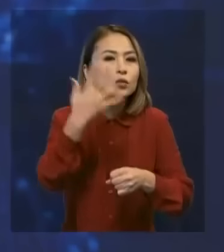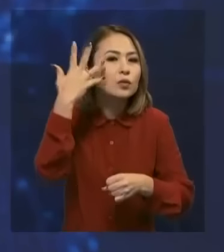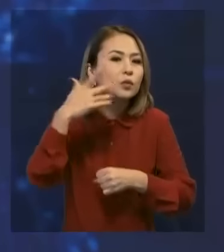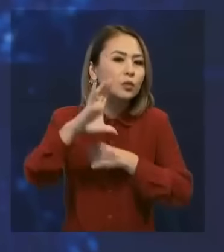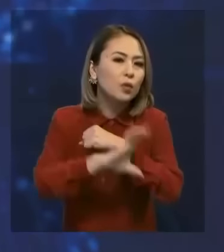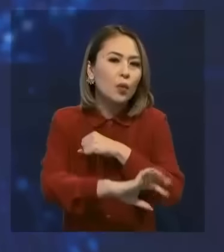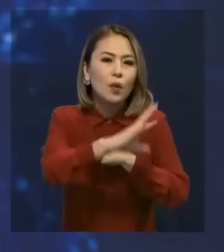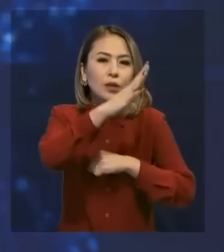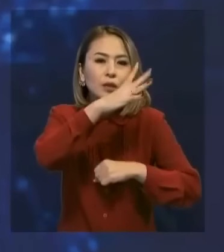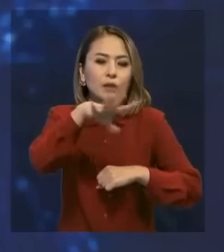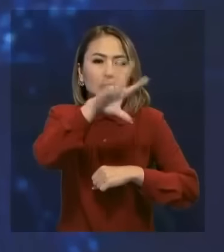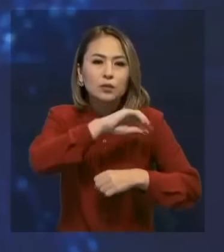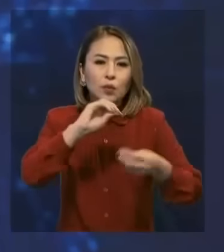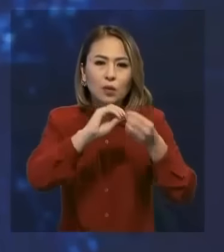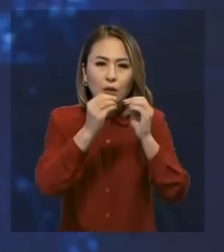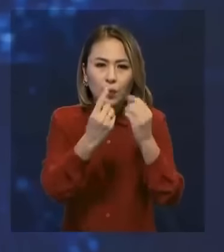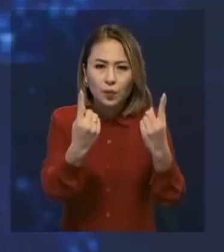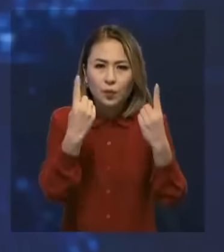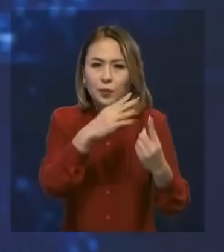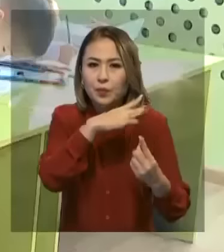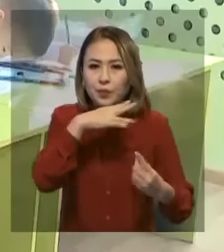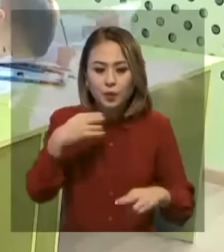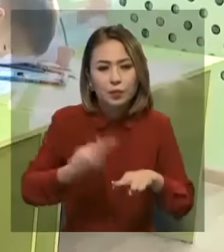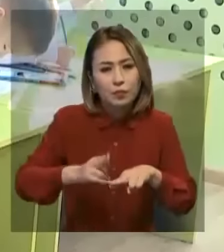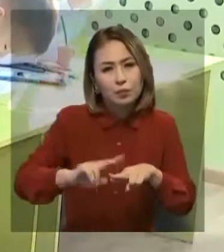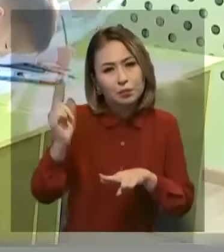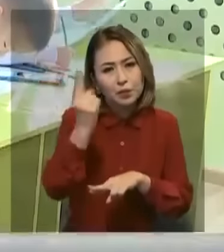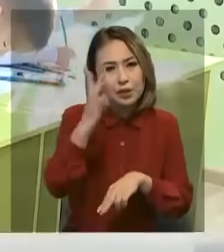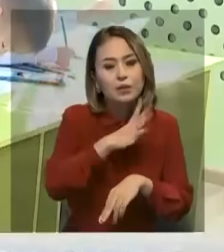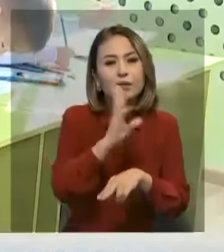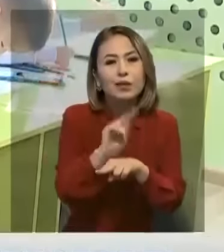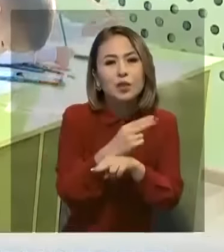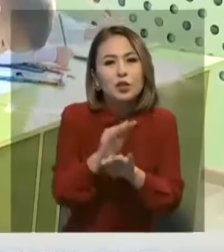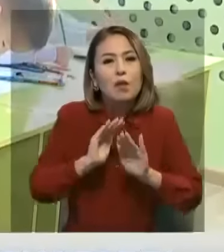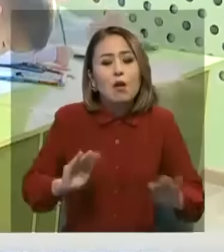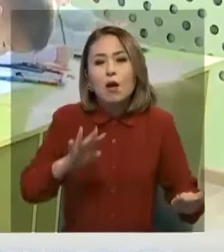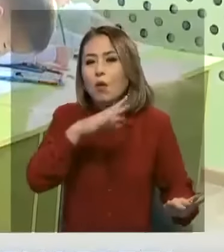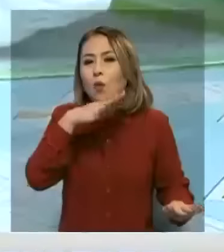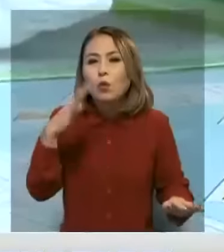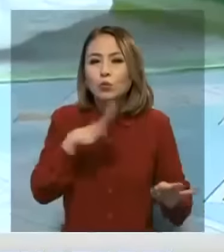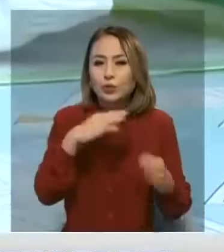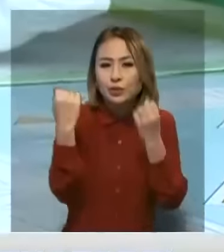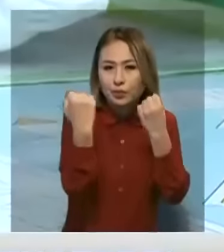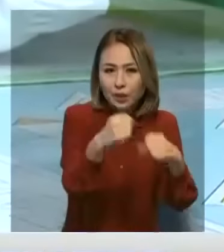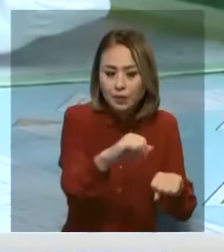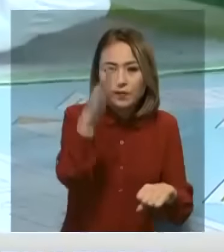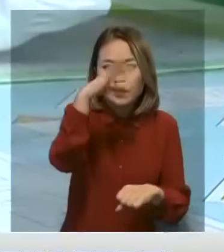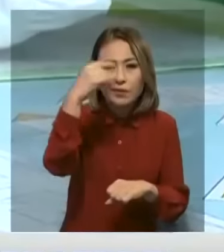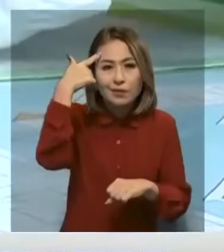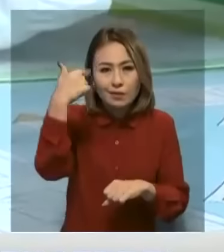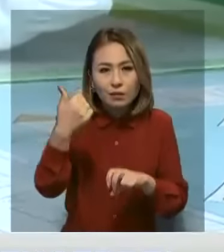Тексеріс жасауға соңғы уақытта келеңсіз оқиғалардың көбейіп кетуі себеп. Бірінде тәрбиешінің балаларға қол көтергенін